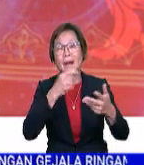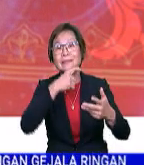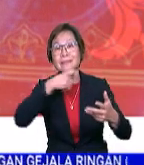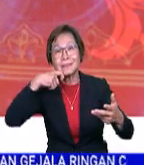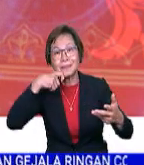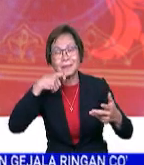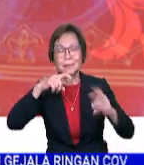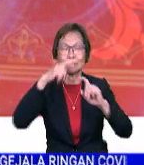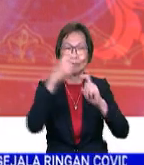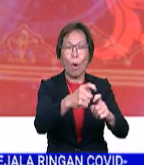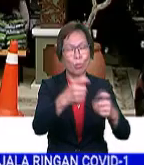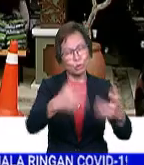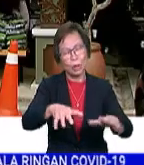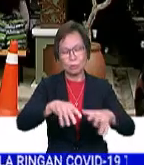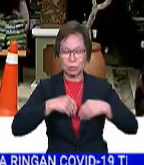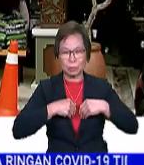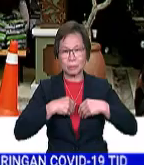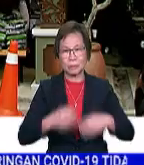kering.